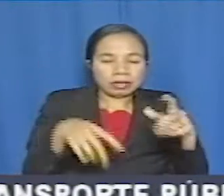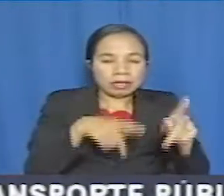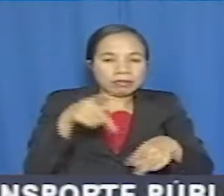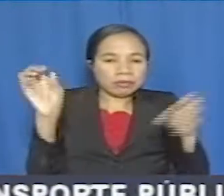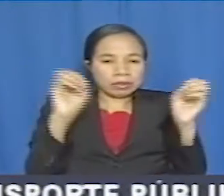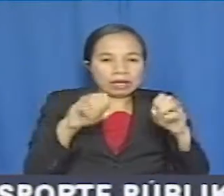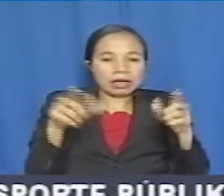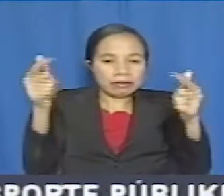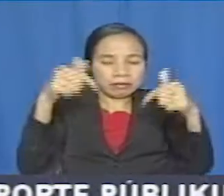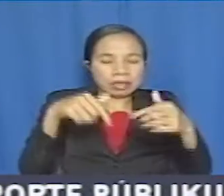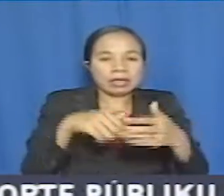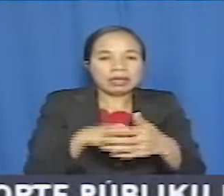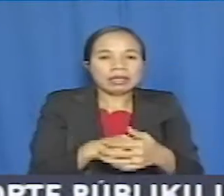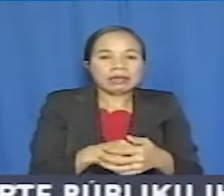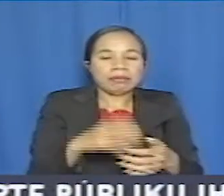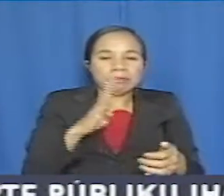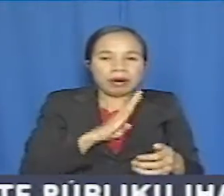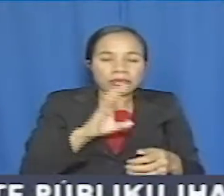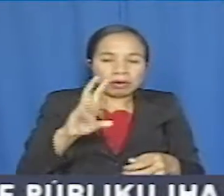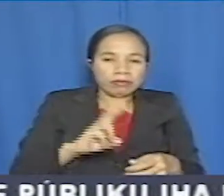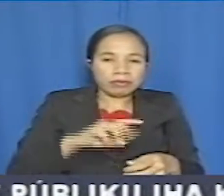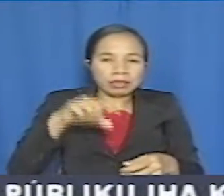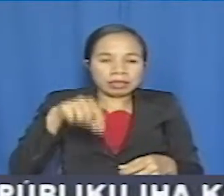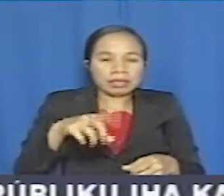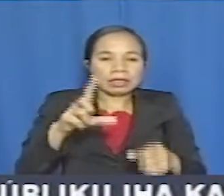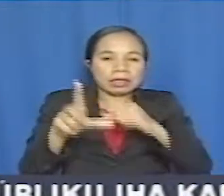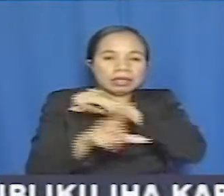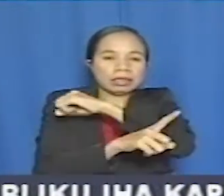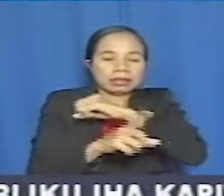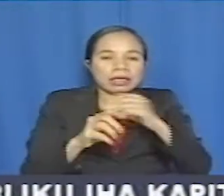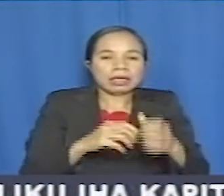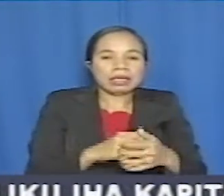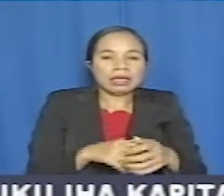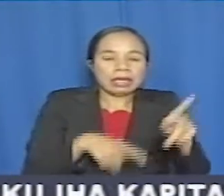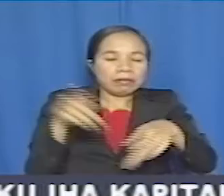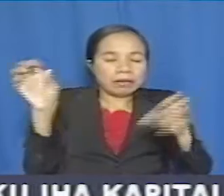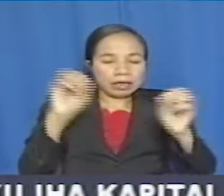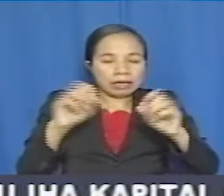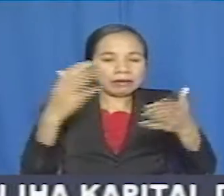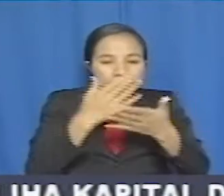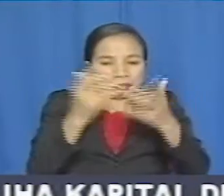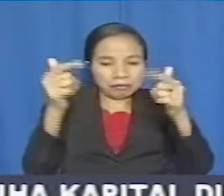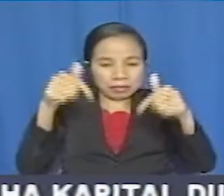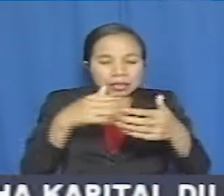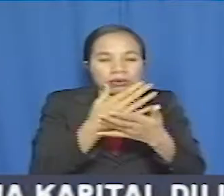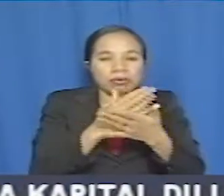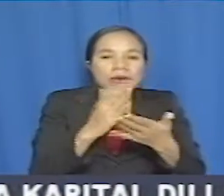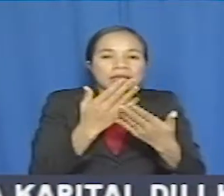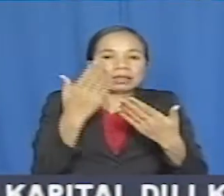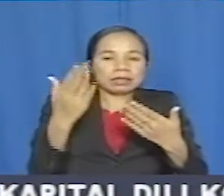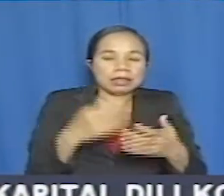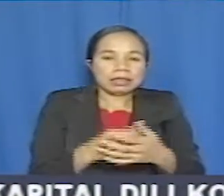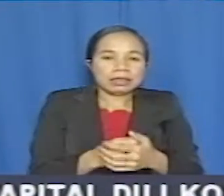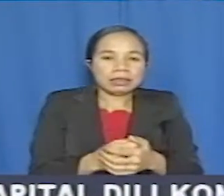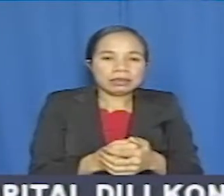mos lamai, bokau bikeke, liksa mo bara ema lamai. Ami hola sasang eto eto ne agora apkati sira mak